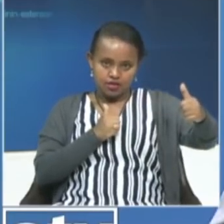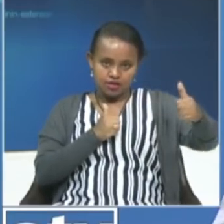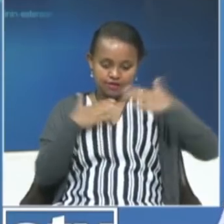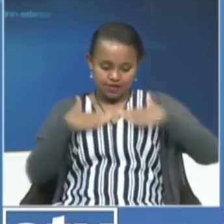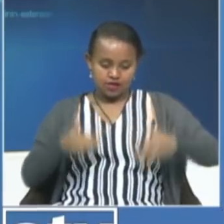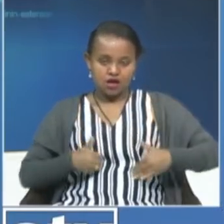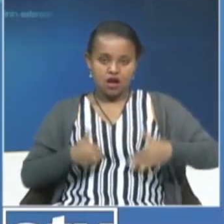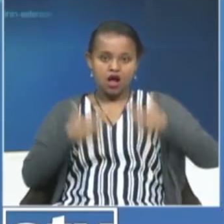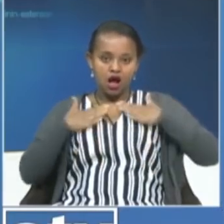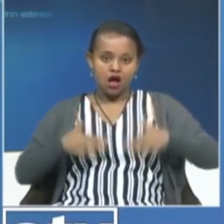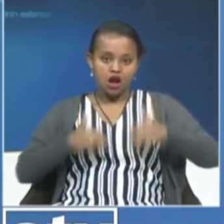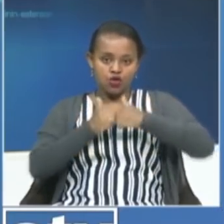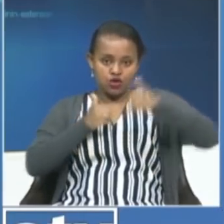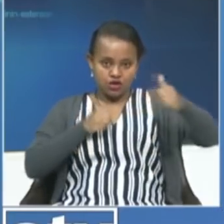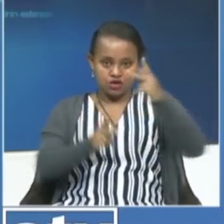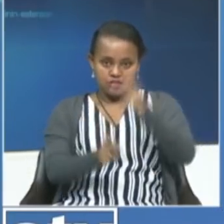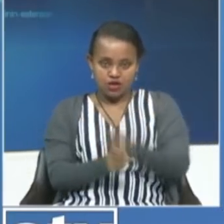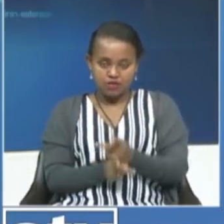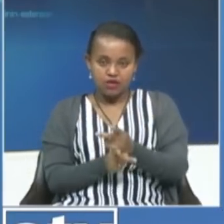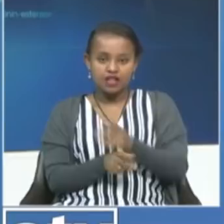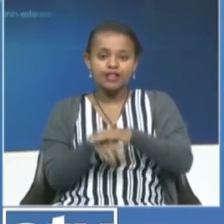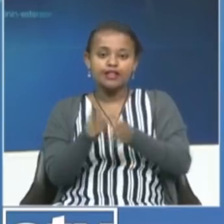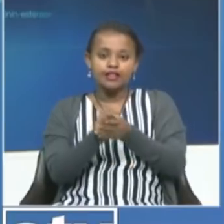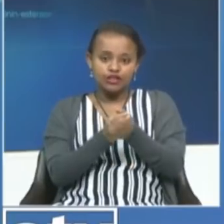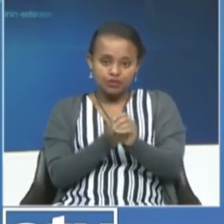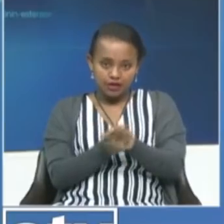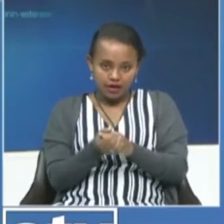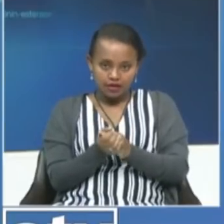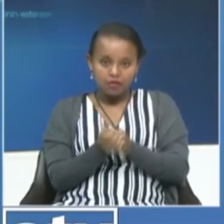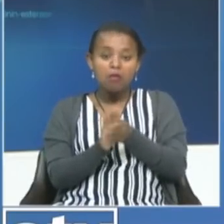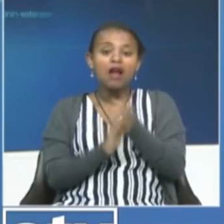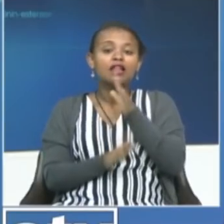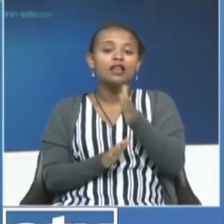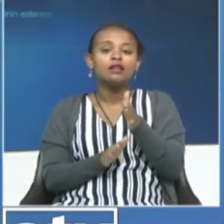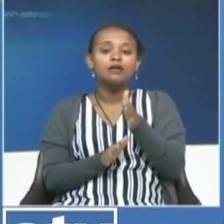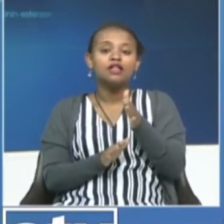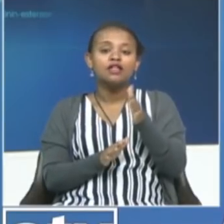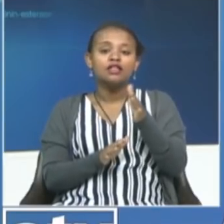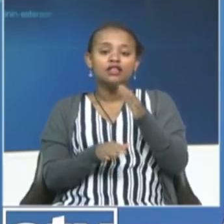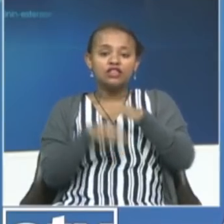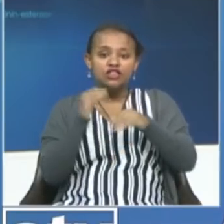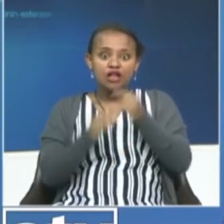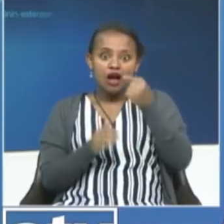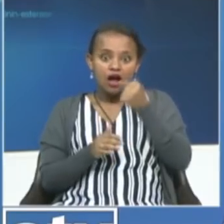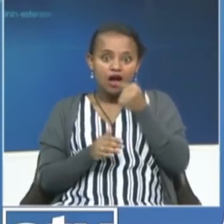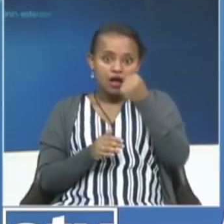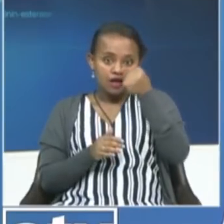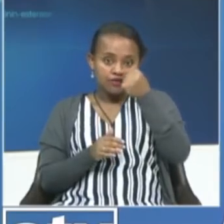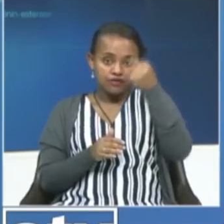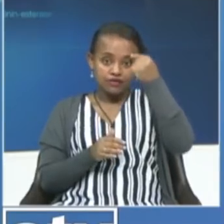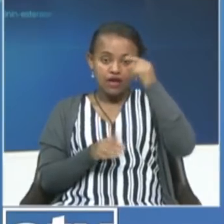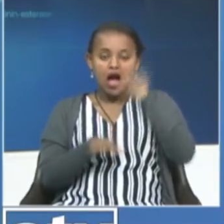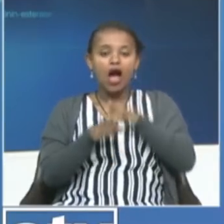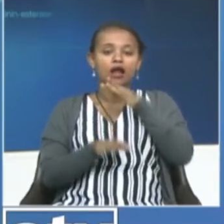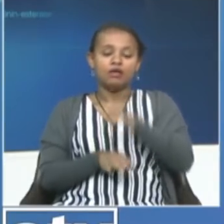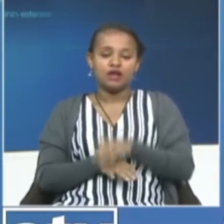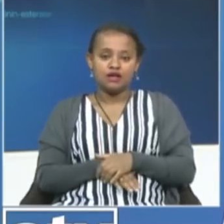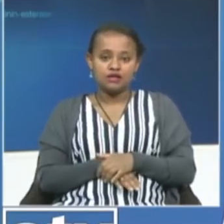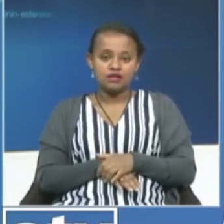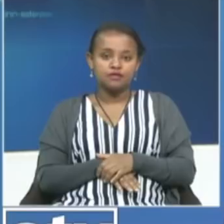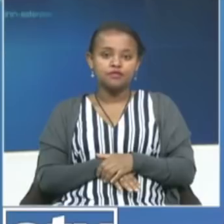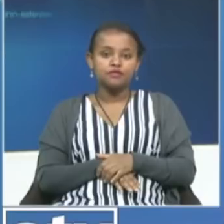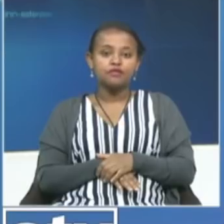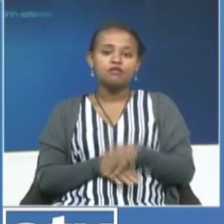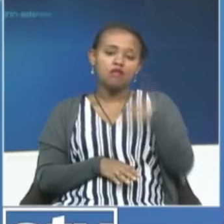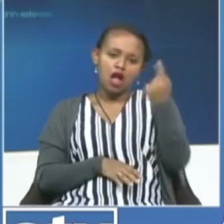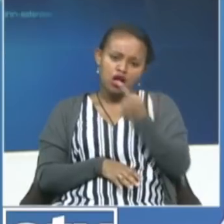ፊዚካል ወይም አካላዊ ርቀትን መጠበቅ፣ እጅን መታጠብ፣ ባልታጠበ እጅ አይንና አፍንጫ አፍ አለመንካት፣ አዘውትሮ